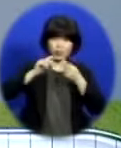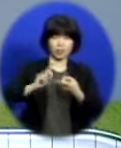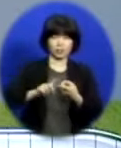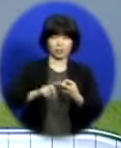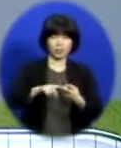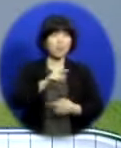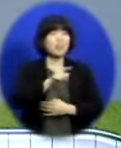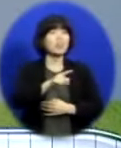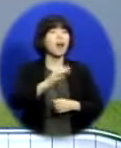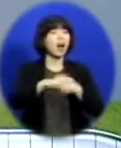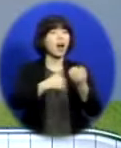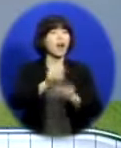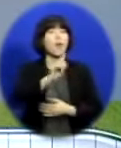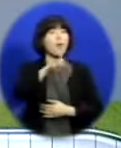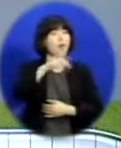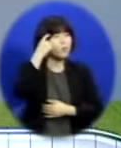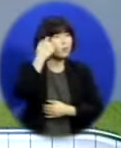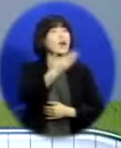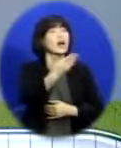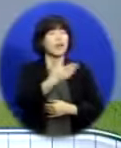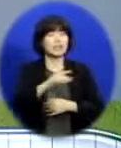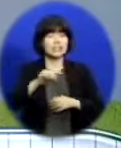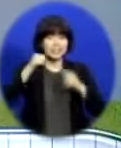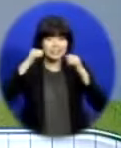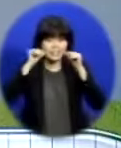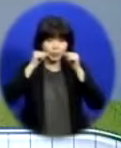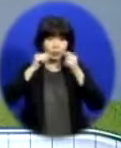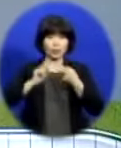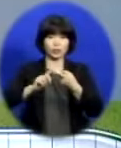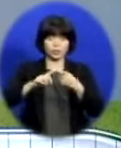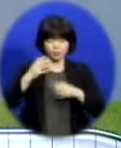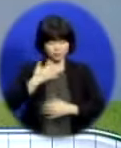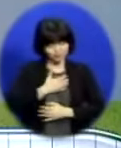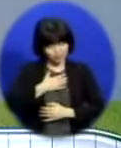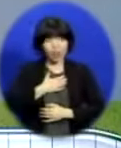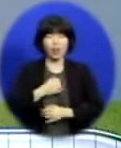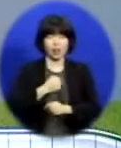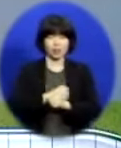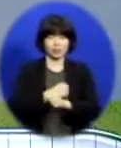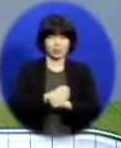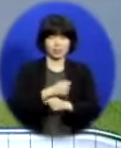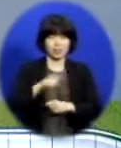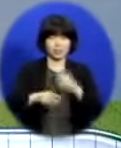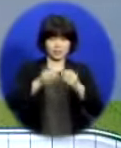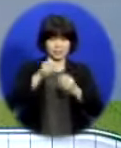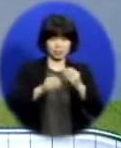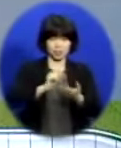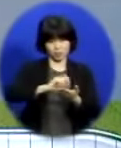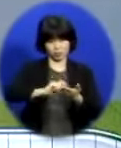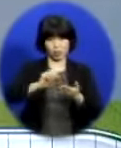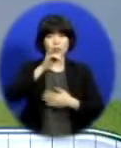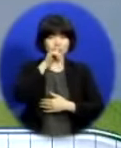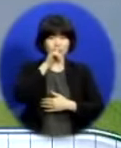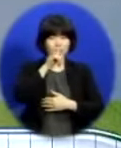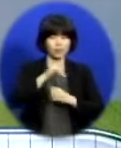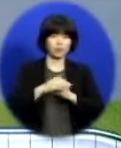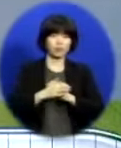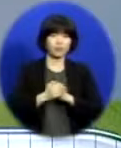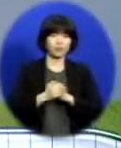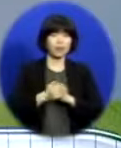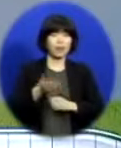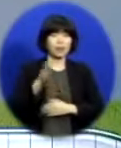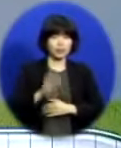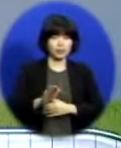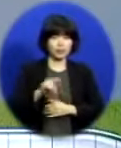너 하나님이 어디 있느냐라고 하는 조롱에 대해서 괴로워하면서 아이 시편을 쓰고 있습니다